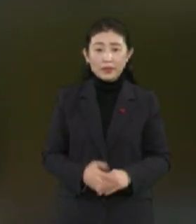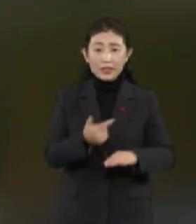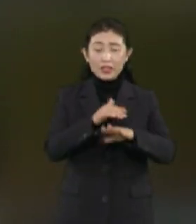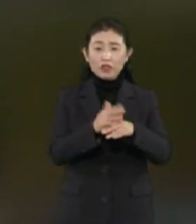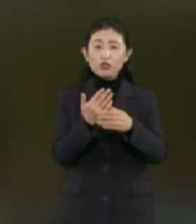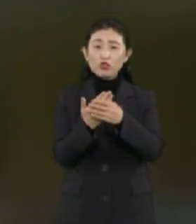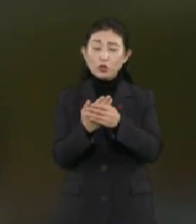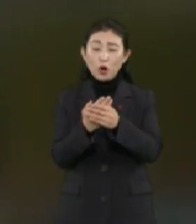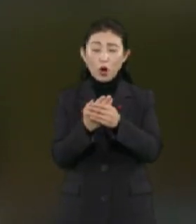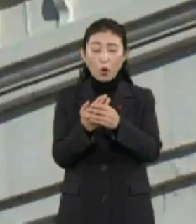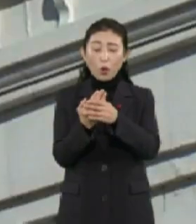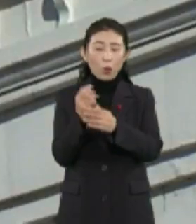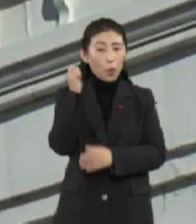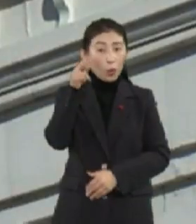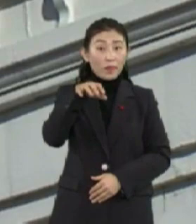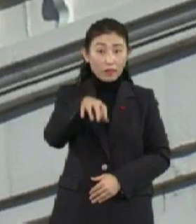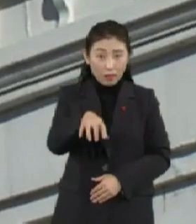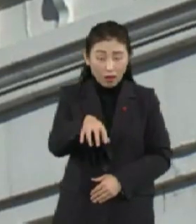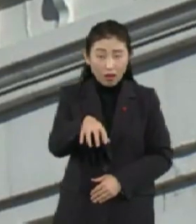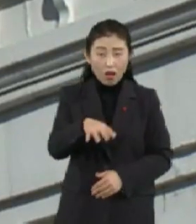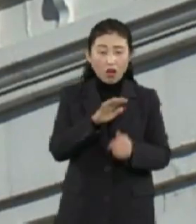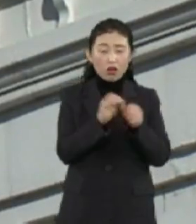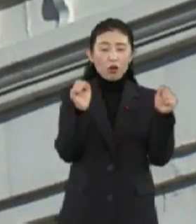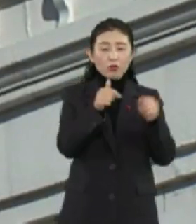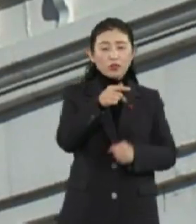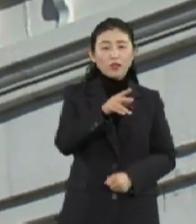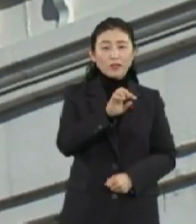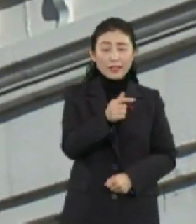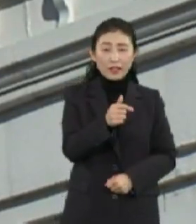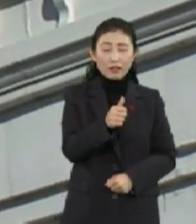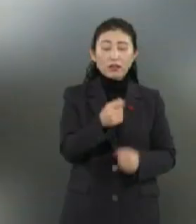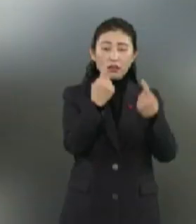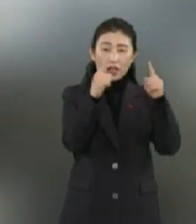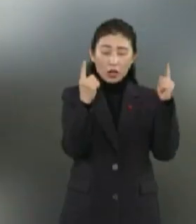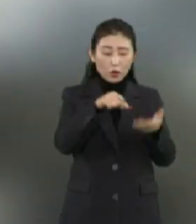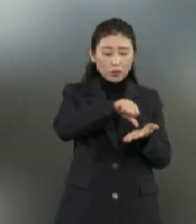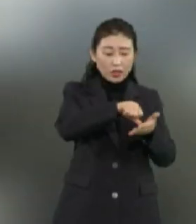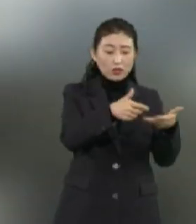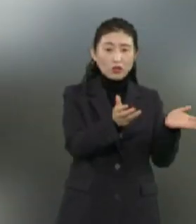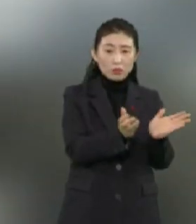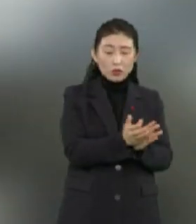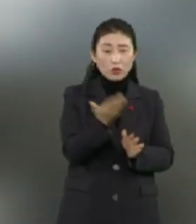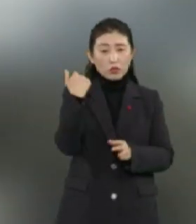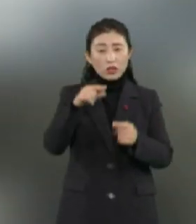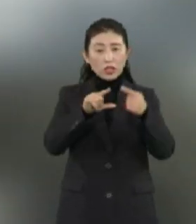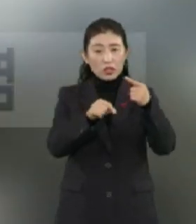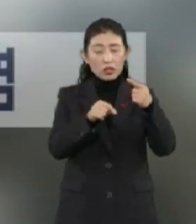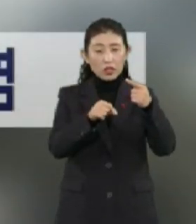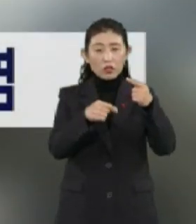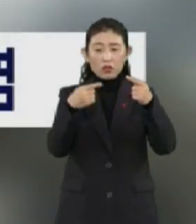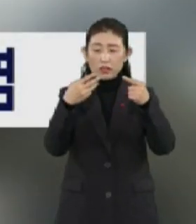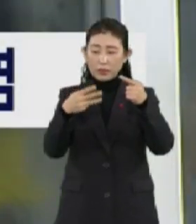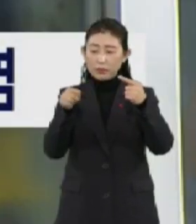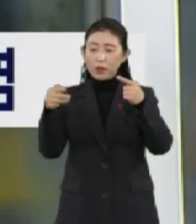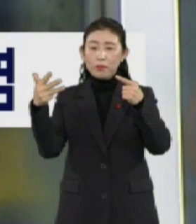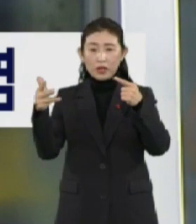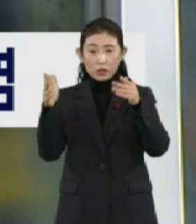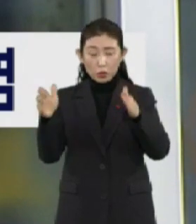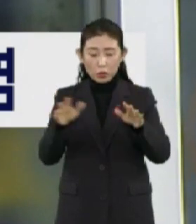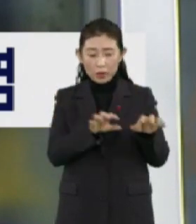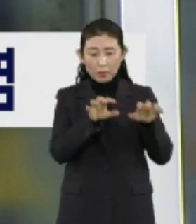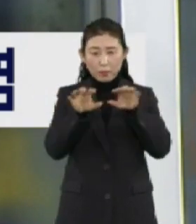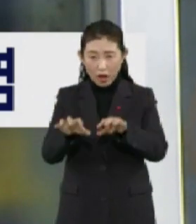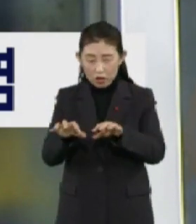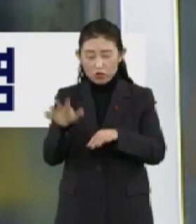대전 유성에 있는 온천 호텔입니다. 경북 경산의 A대학 소속 레슬링부는 지난 3일부터 8일까지 이곳에